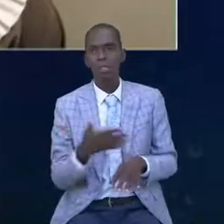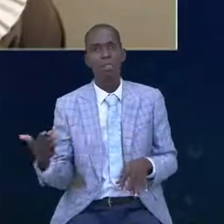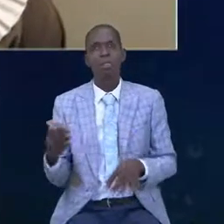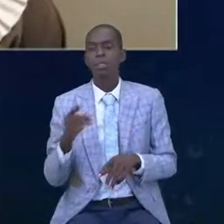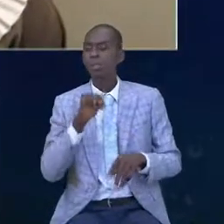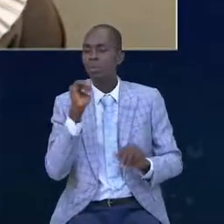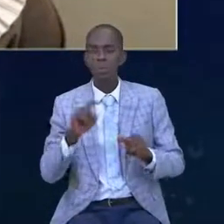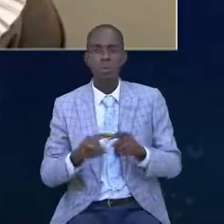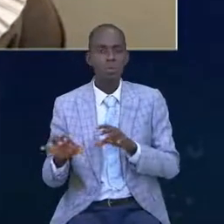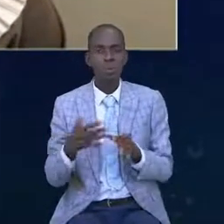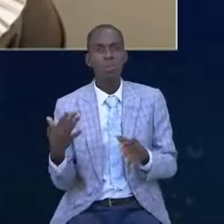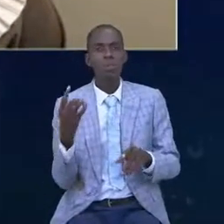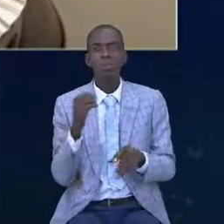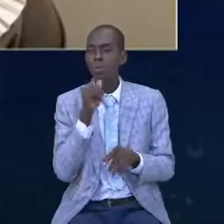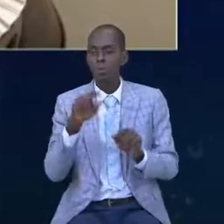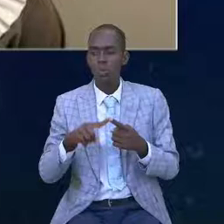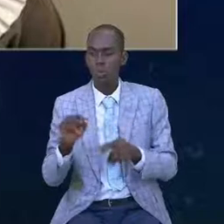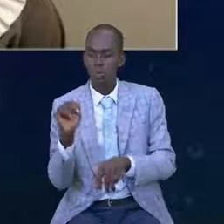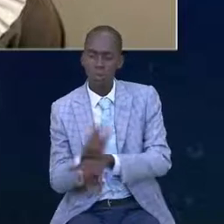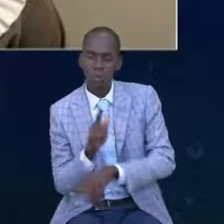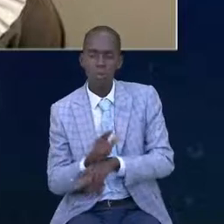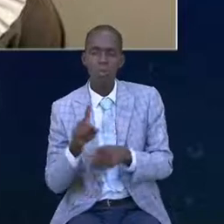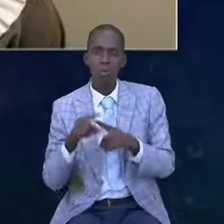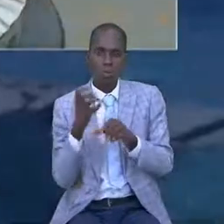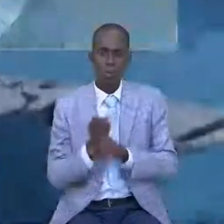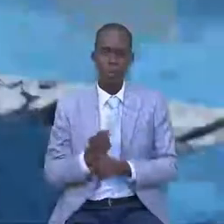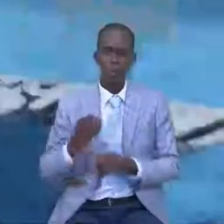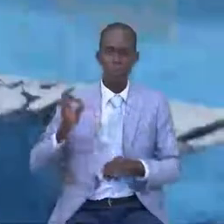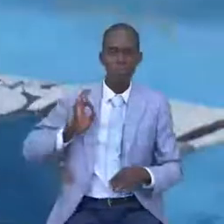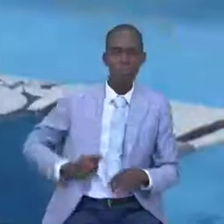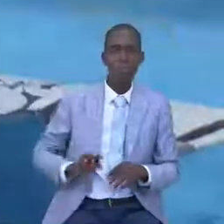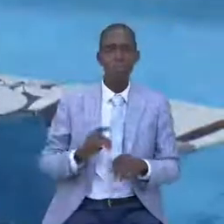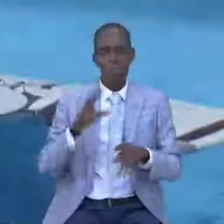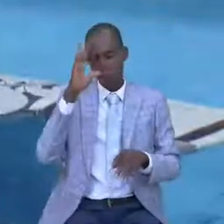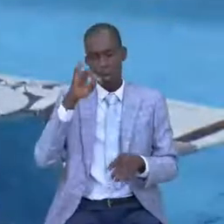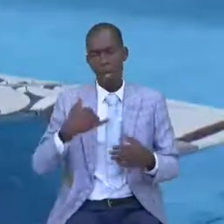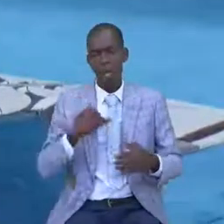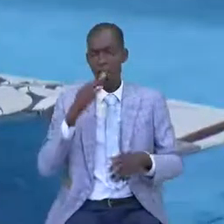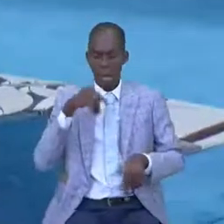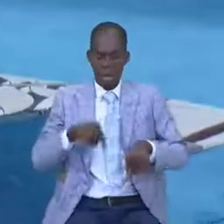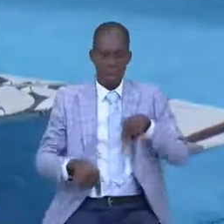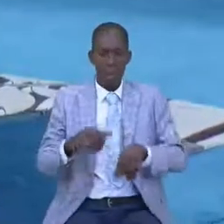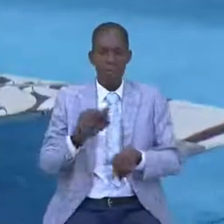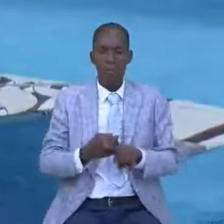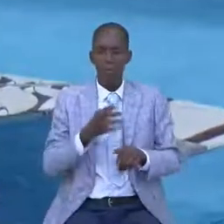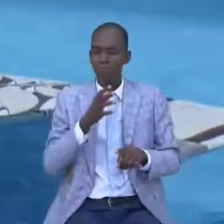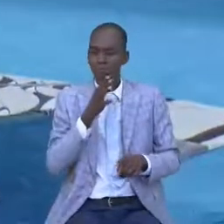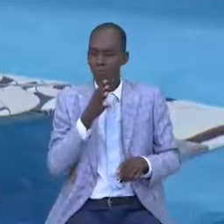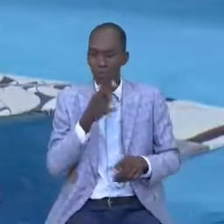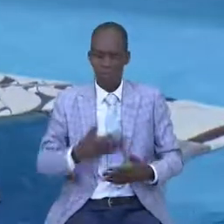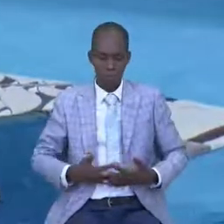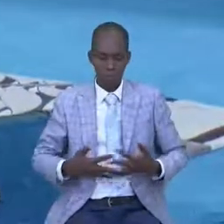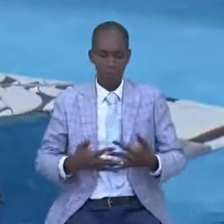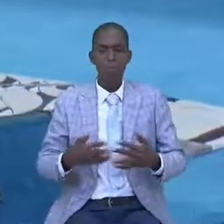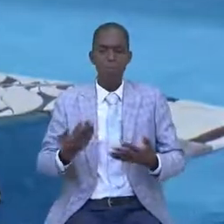l'aumône, parce qu'il ne pouvait pas travailler, il ne pouvait rien faire pour avoir un revenu. Il était